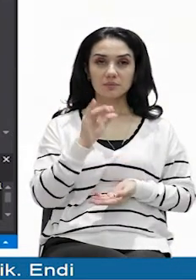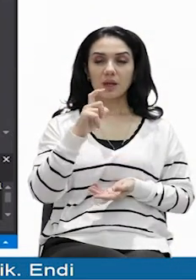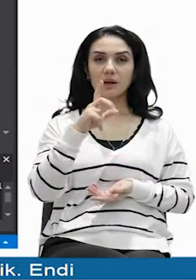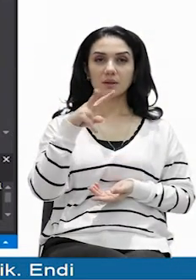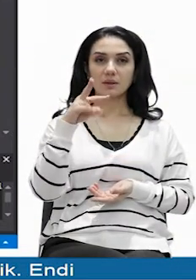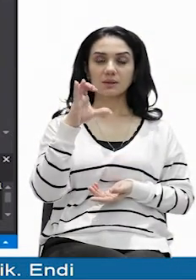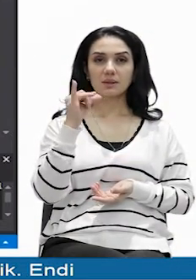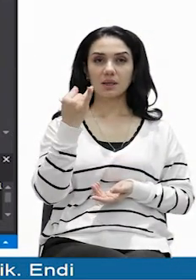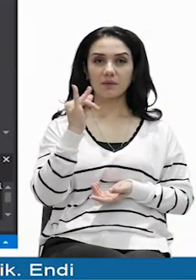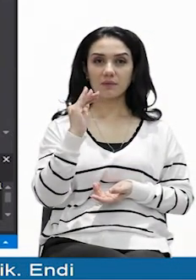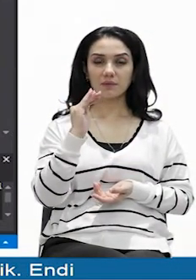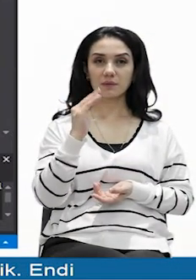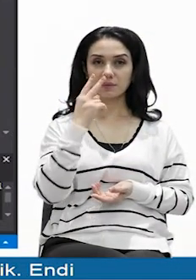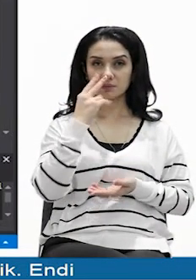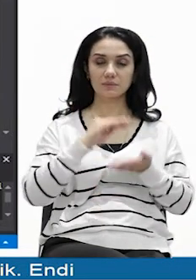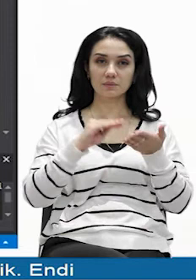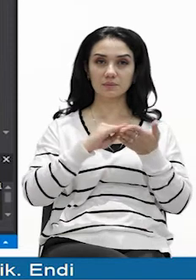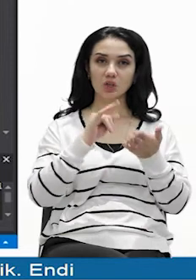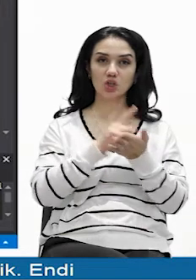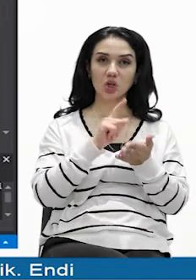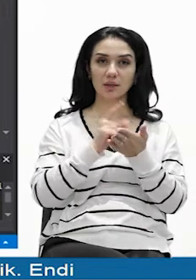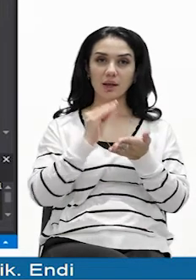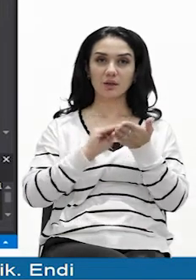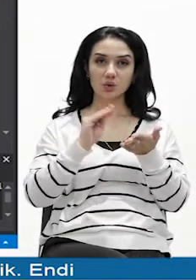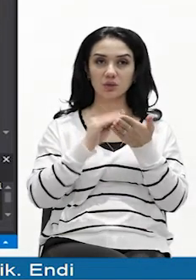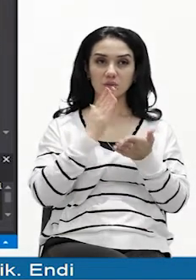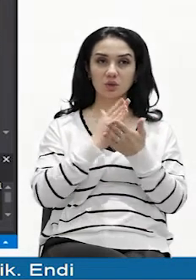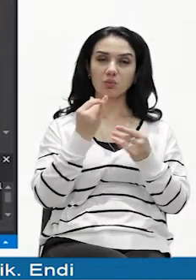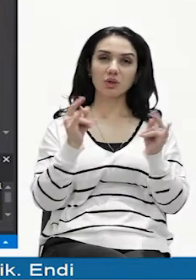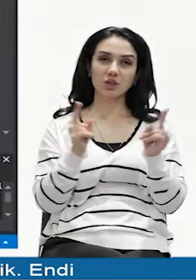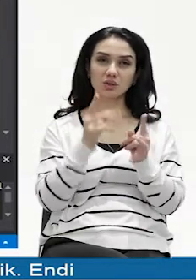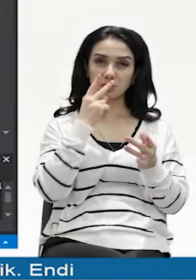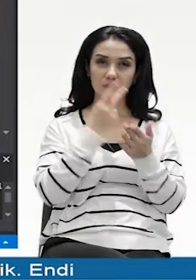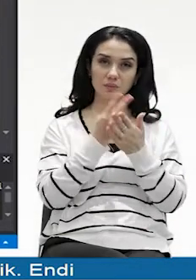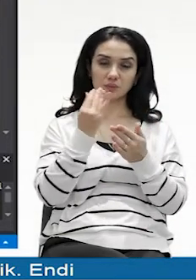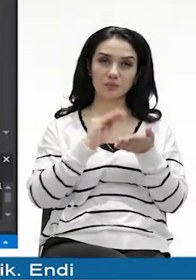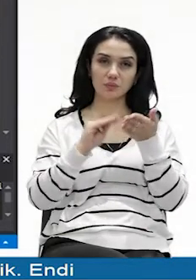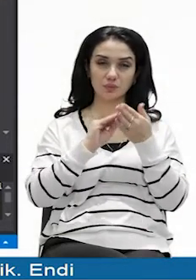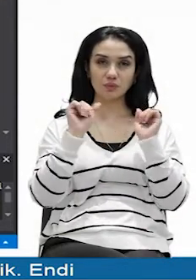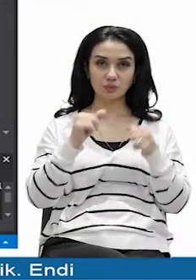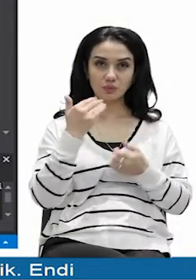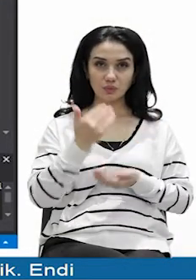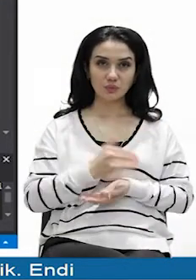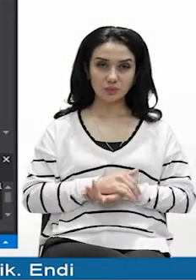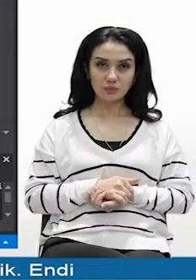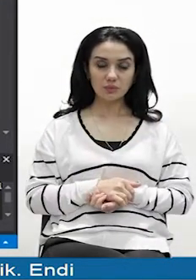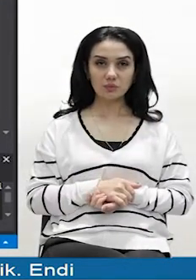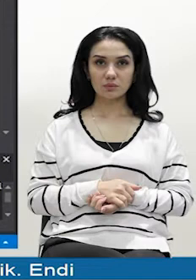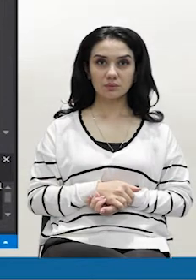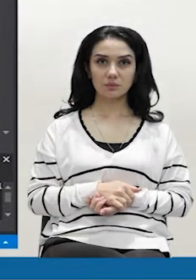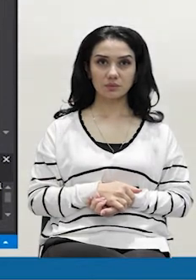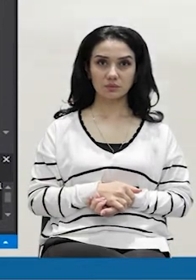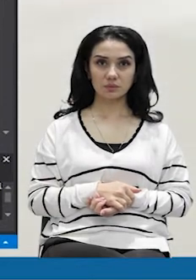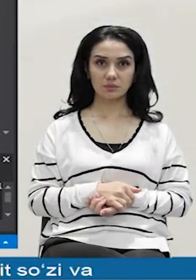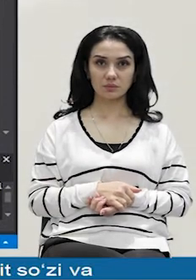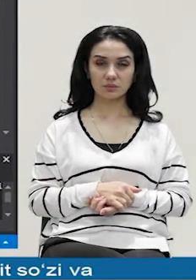chiqyapsiz, tinmasdan. Else if'ni, keyin shartlarni yozib chiqyapmiz. Bundan ko'ra qisqaroq ko'rinishda yozsak bo'ladi demoqchiman. Xo'sh,